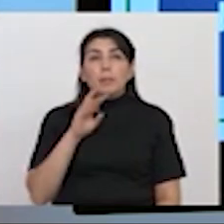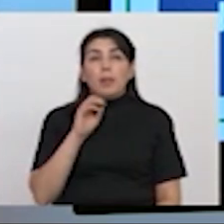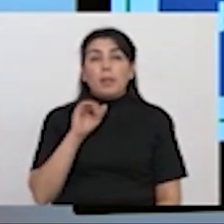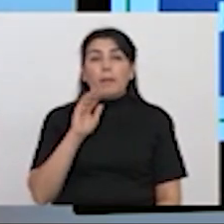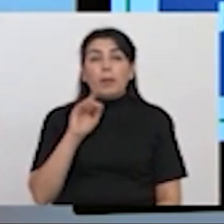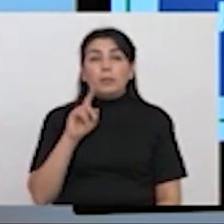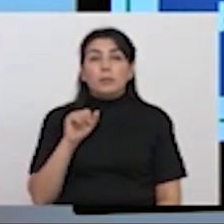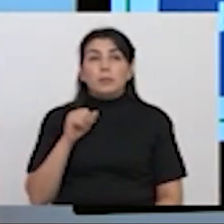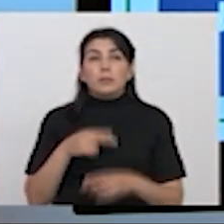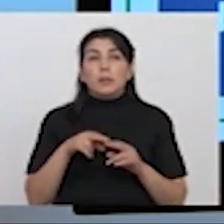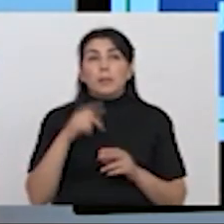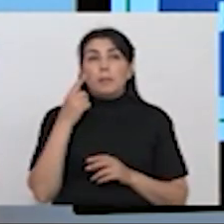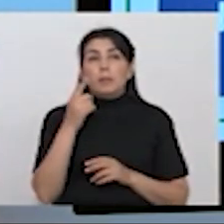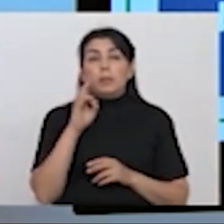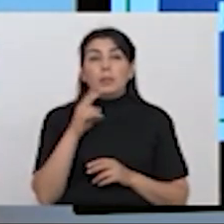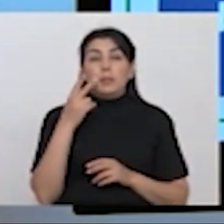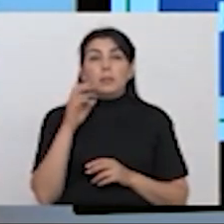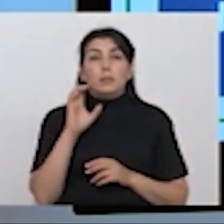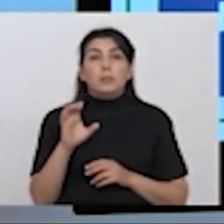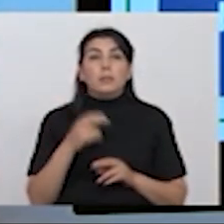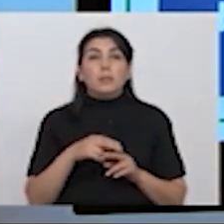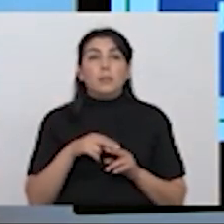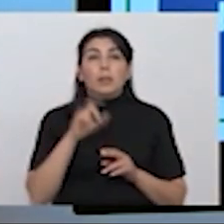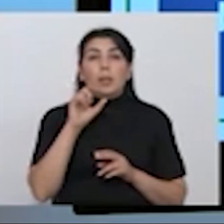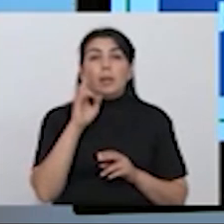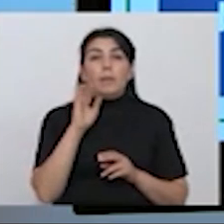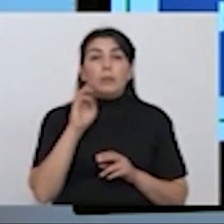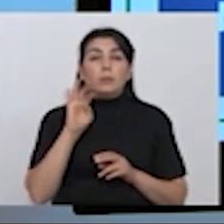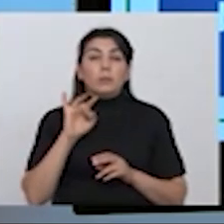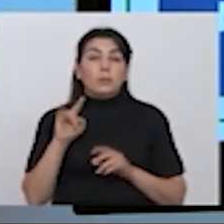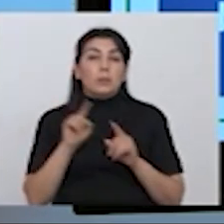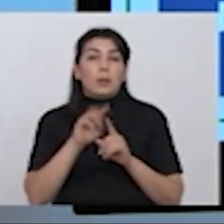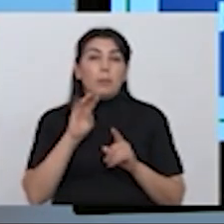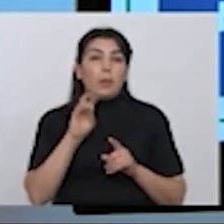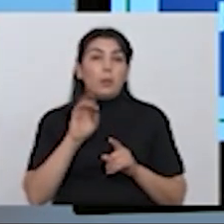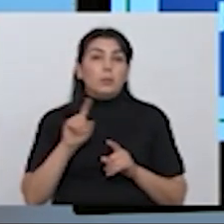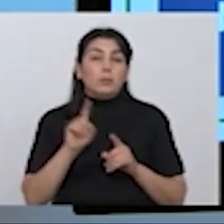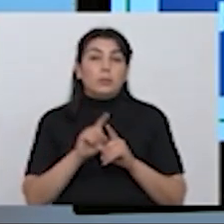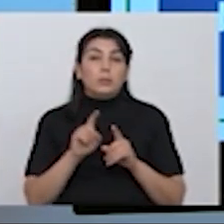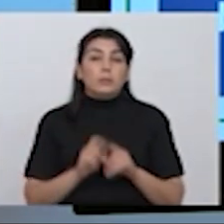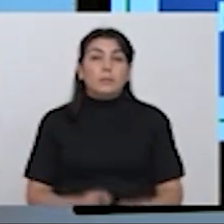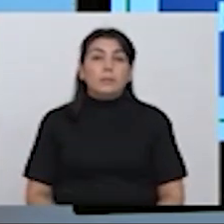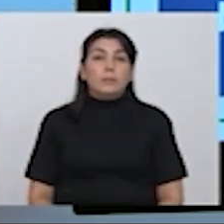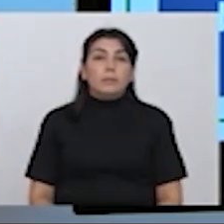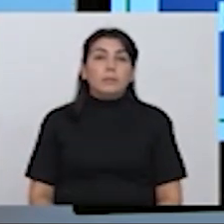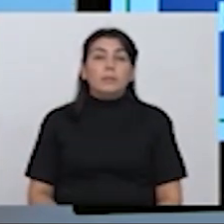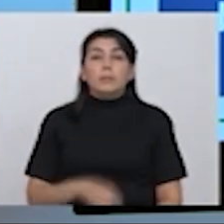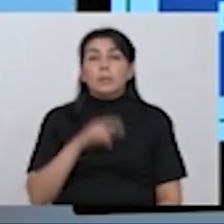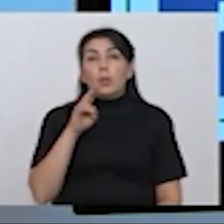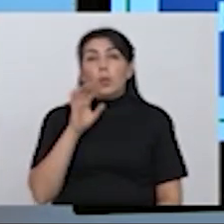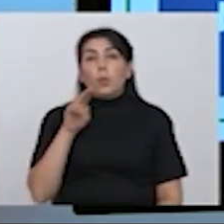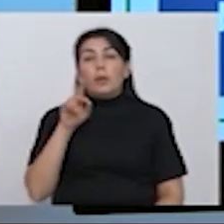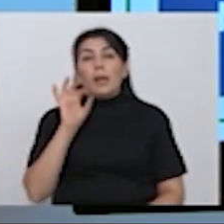Metafaza 2da 1N2S. Ekvatorda xuddi mitozga o'xshab xromosomalar joylashadi. Duk